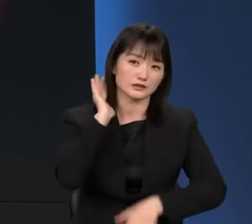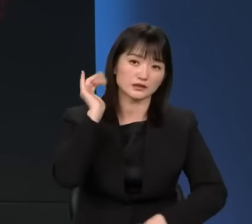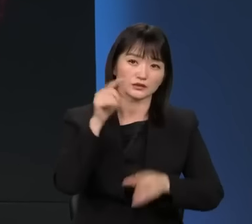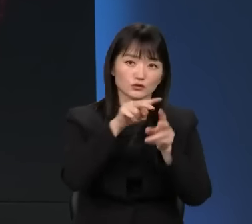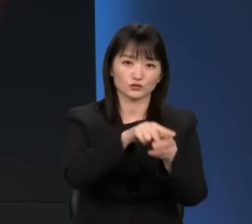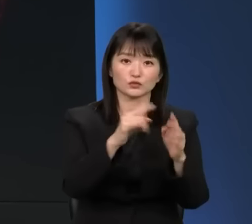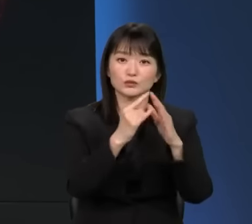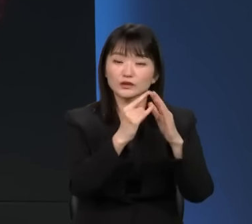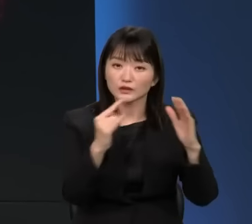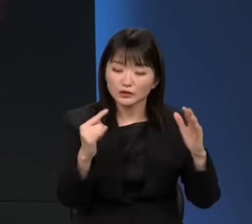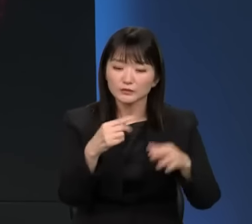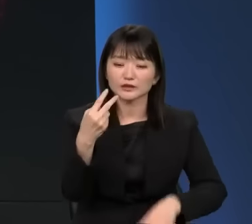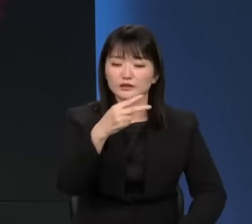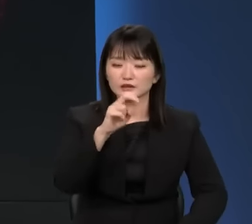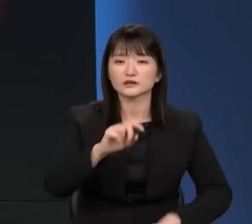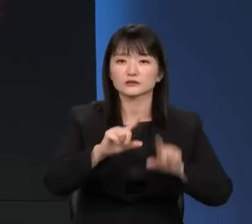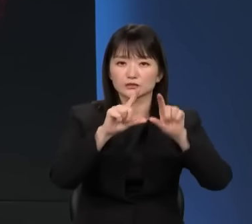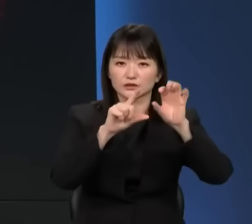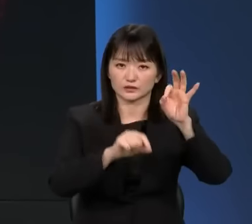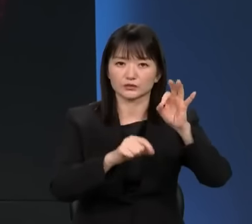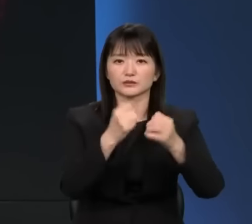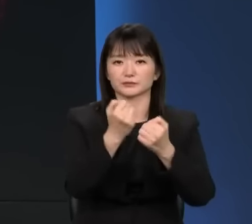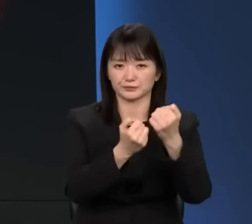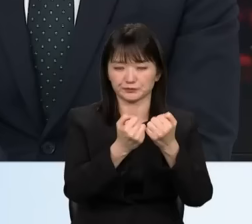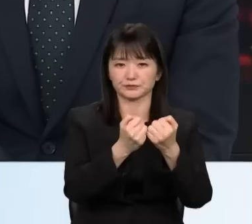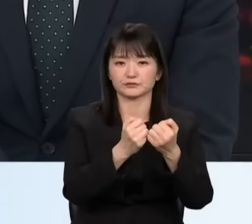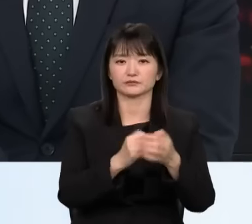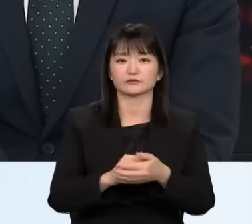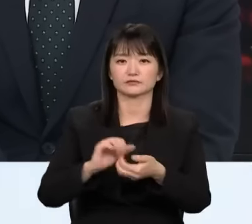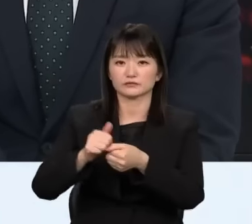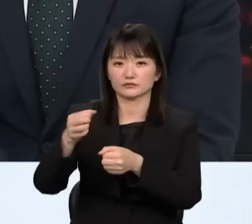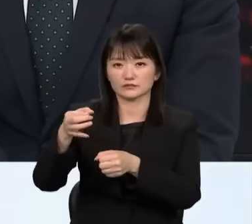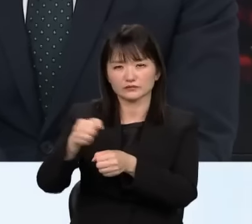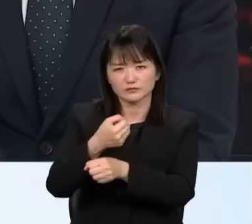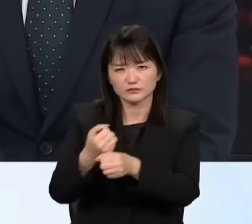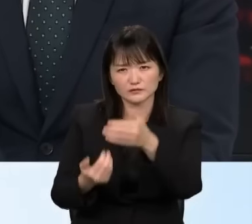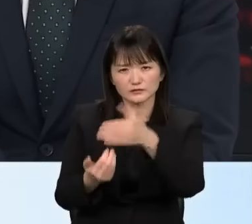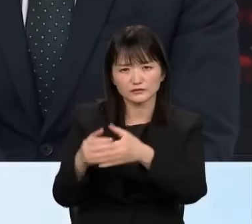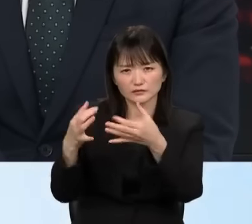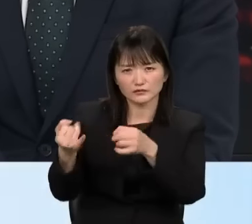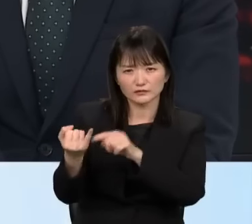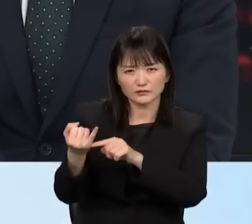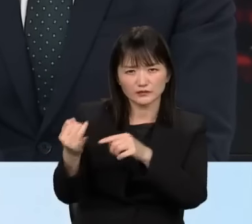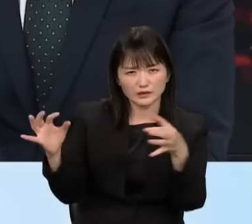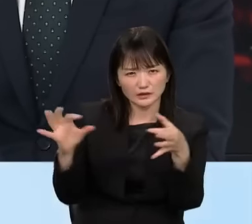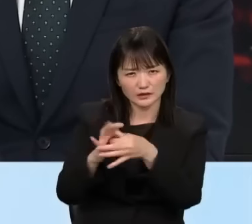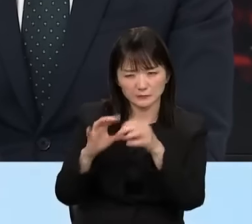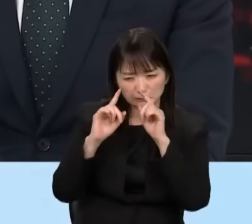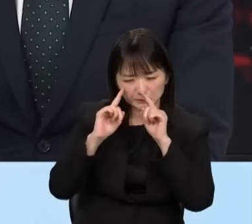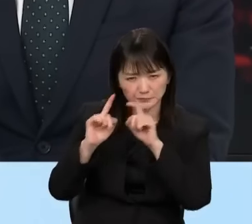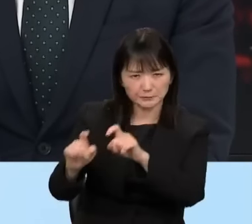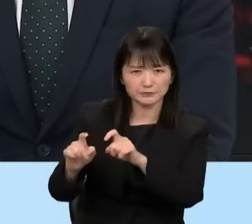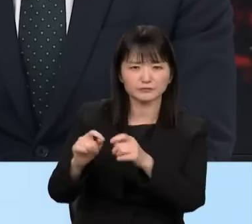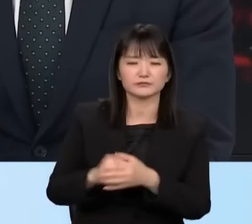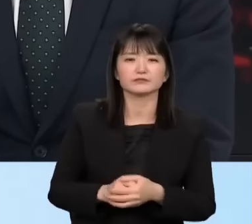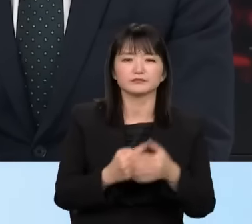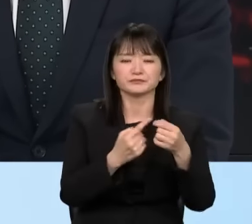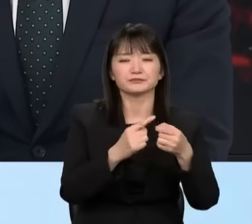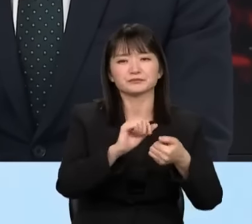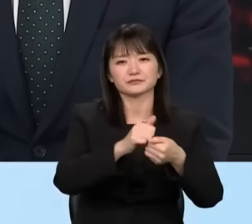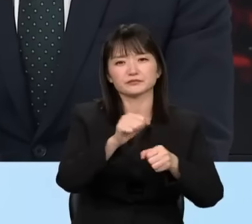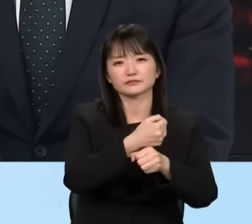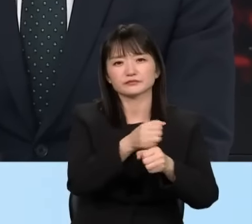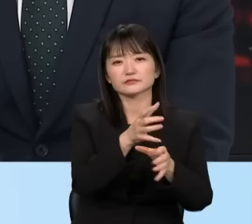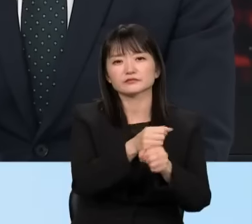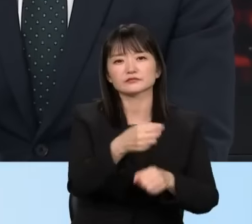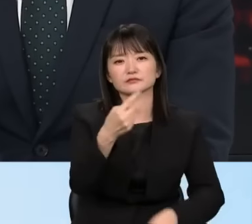10월 해명에 나섰습니다이 주가 조작 사건에 김여사의 연로 의혹이 강하게 나오던 때입니다네 1차 주가 조작 시기인